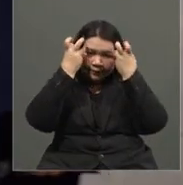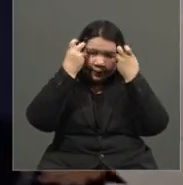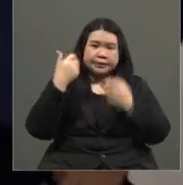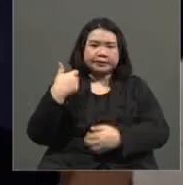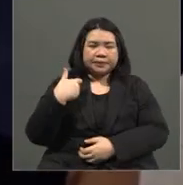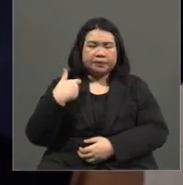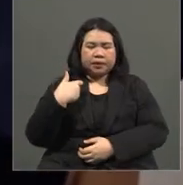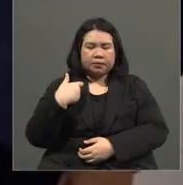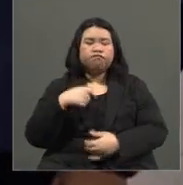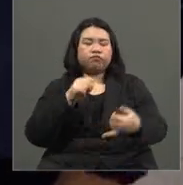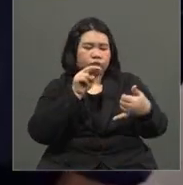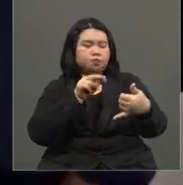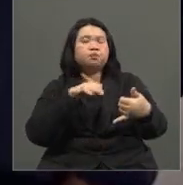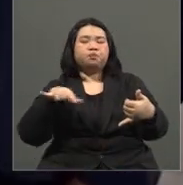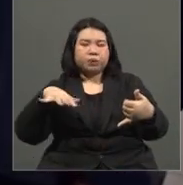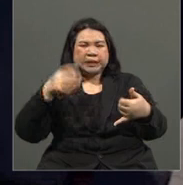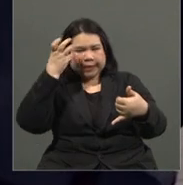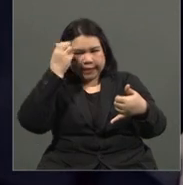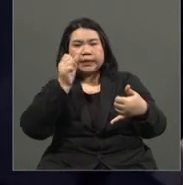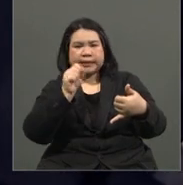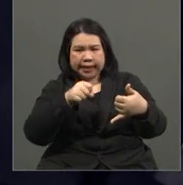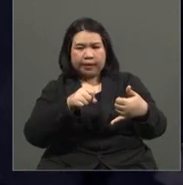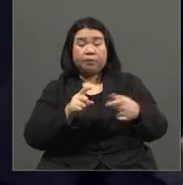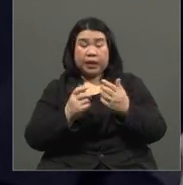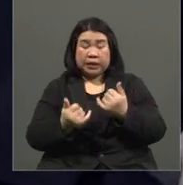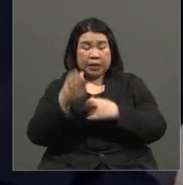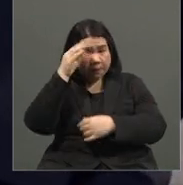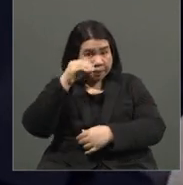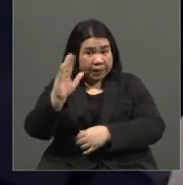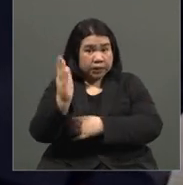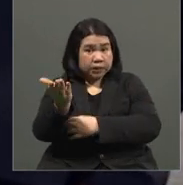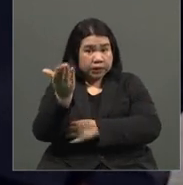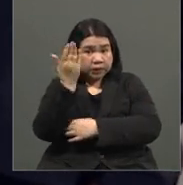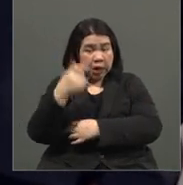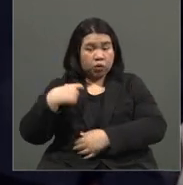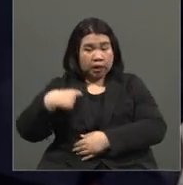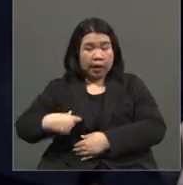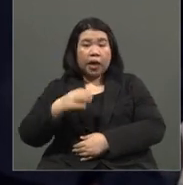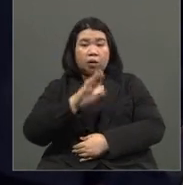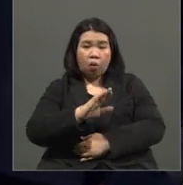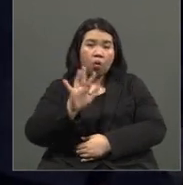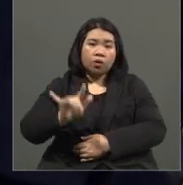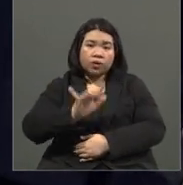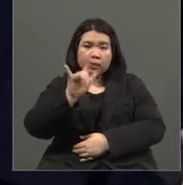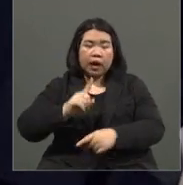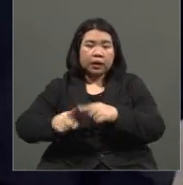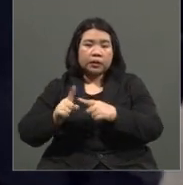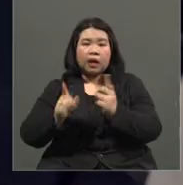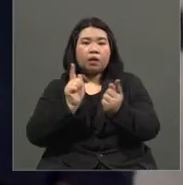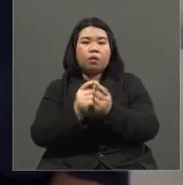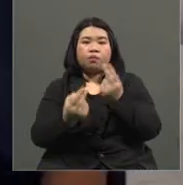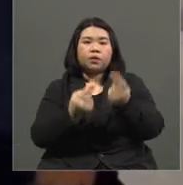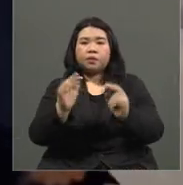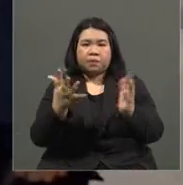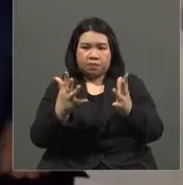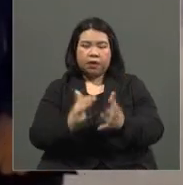ซึ่งถือว่าเป็นเรื่องปกติและตลอดทั้งคืนจนถึงช่วงเช้าวันนี้ยังไม่พบว่ามีทนายความหรือว่าญาติอื่นๆเนี่ยมาเยี่ยมแต่อย่างใดนะ